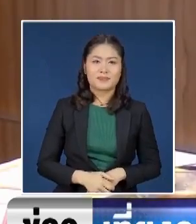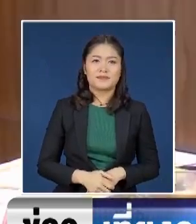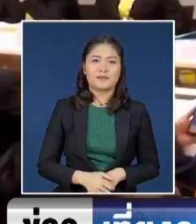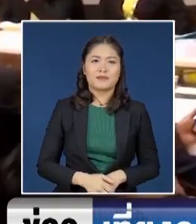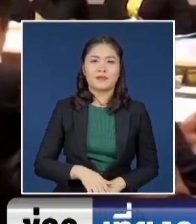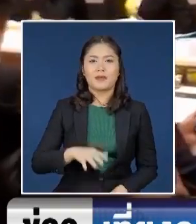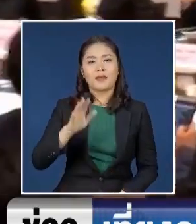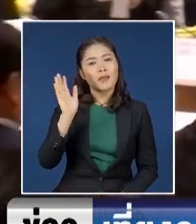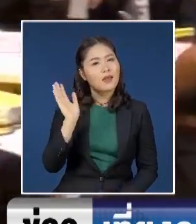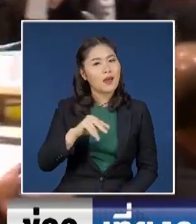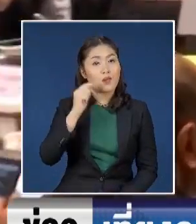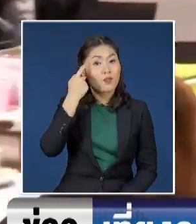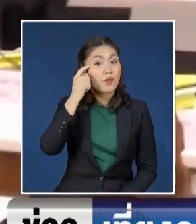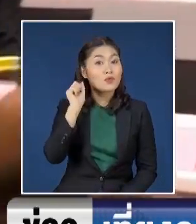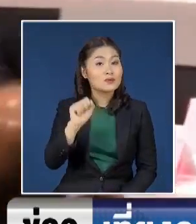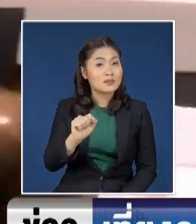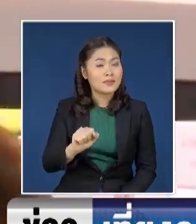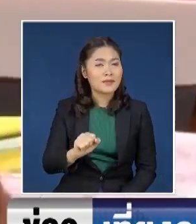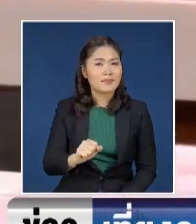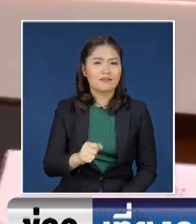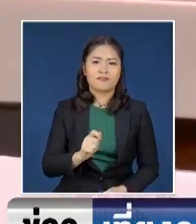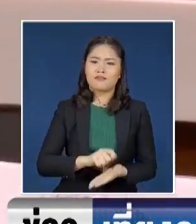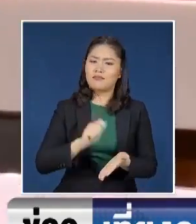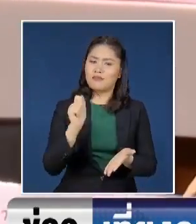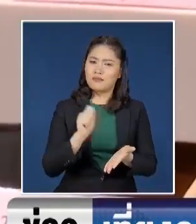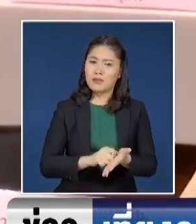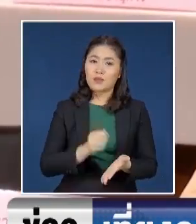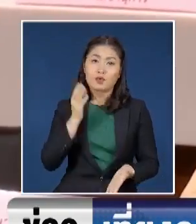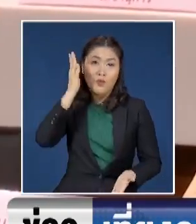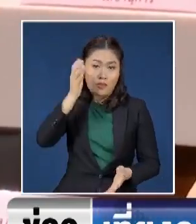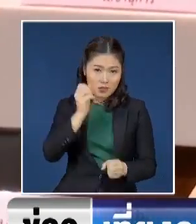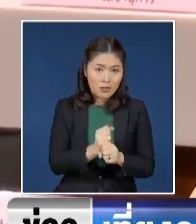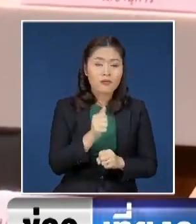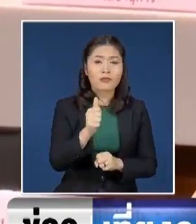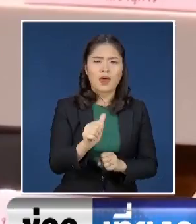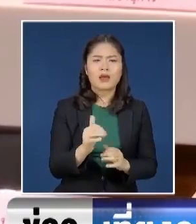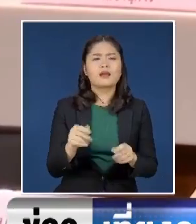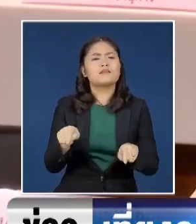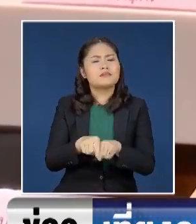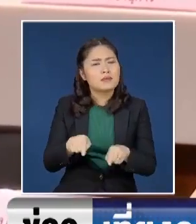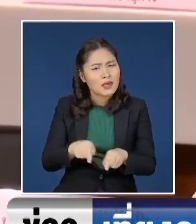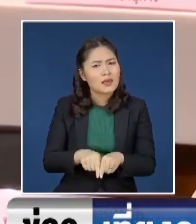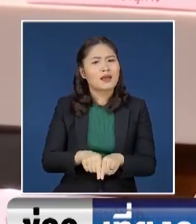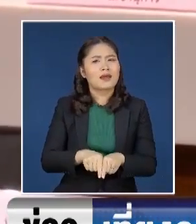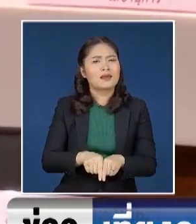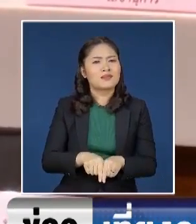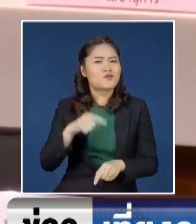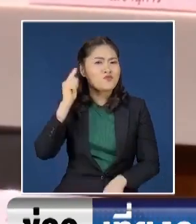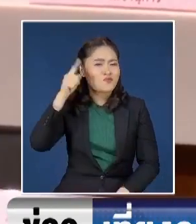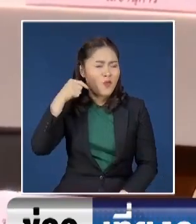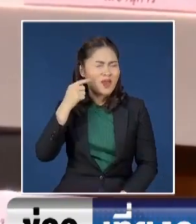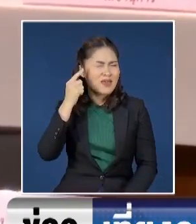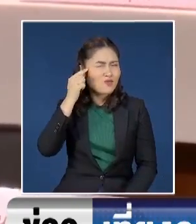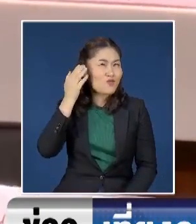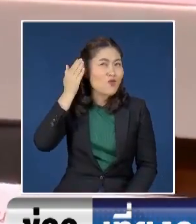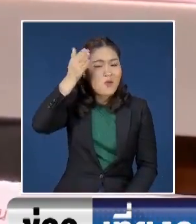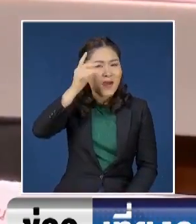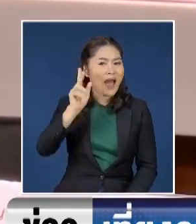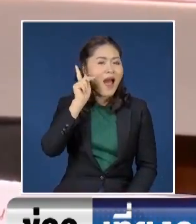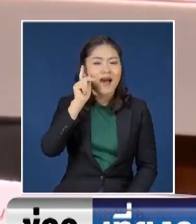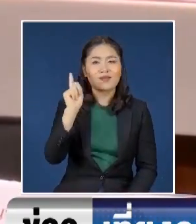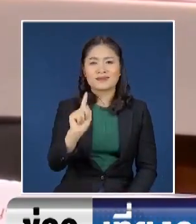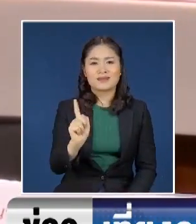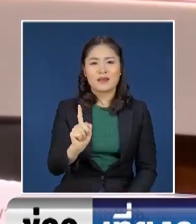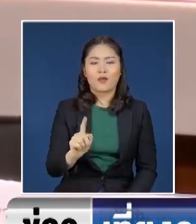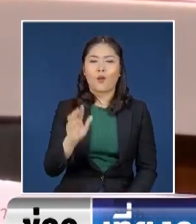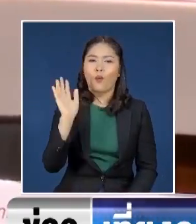คุณไม่รู้อะไร ครับ ท่านเซ็นเอกสารในอนาคตได้ใช่ไหมคุณปรินาหาข่าวจากอนาคตไงฮะ ได้ด้วย โอ ้โหนี่คือเ